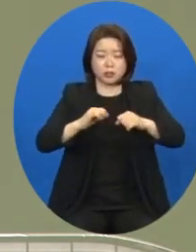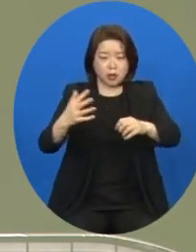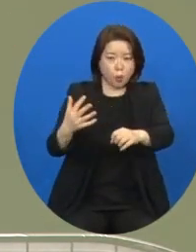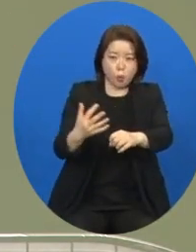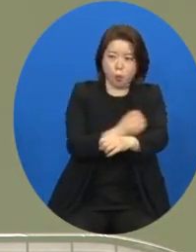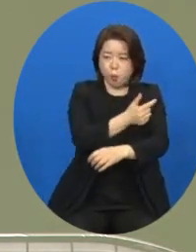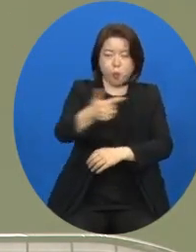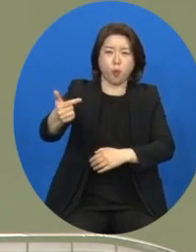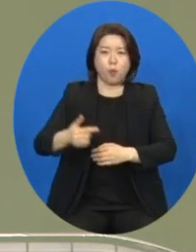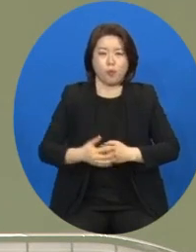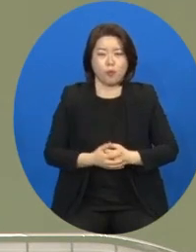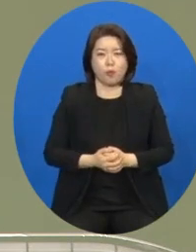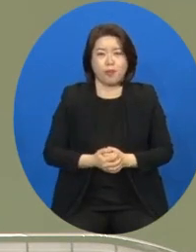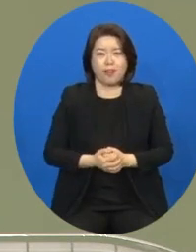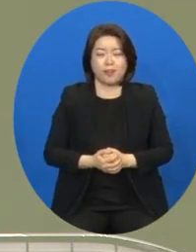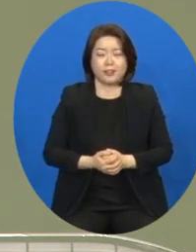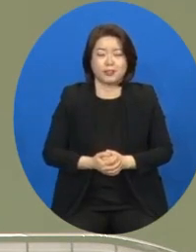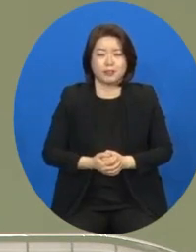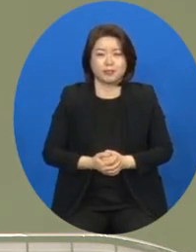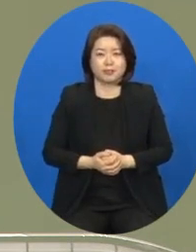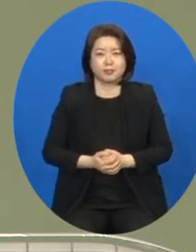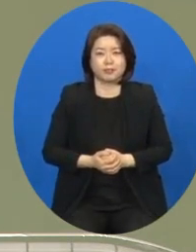거예요.